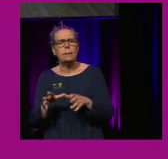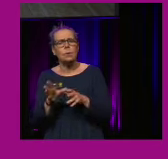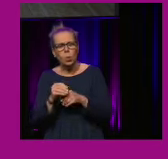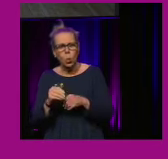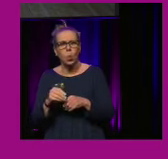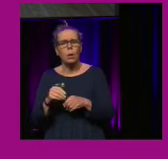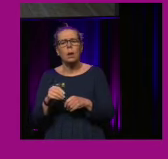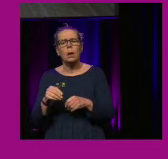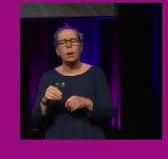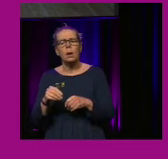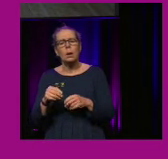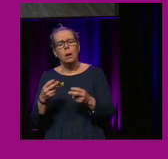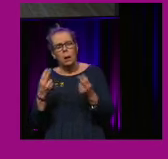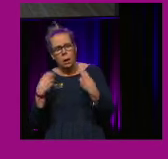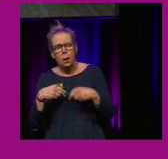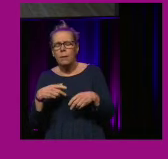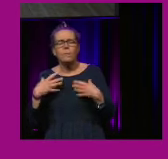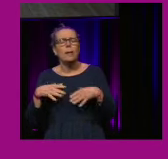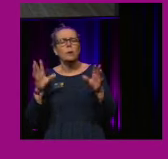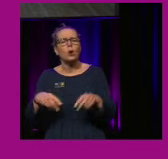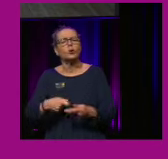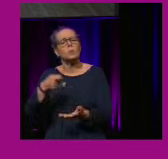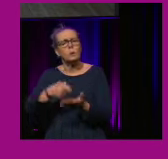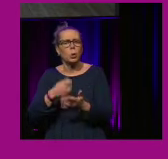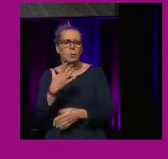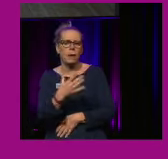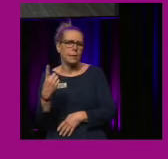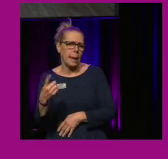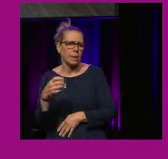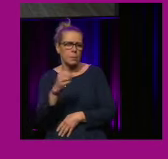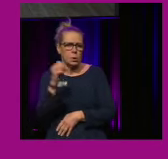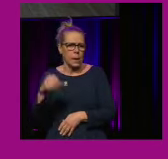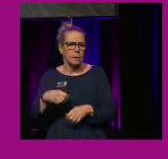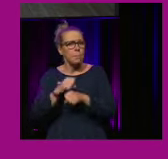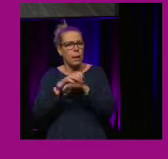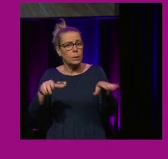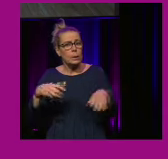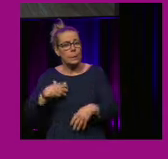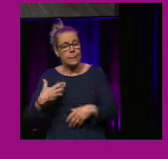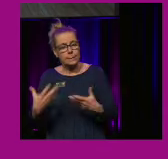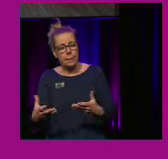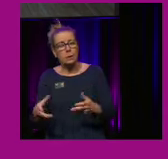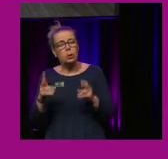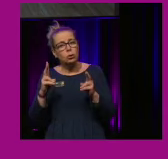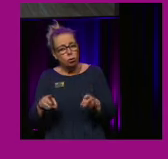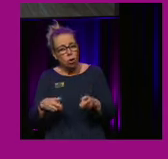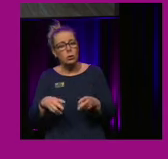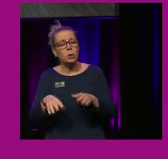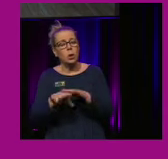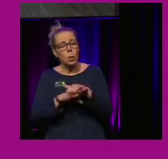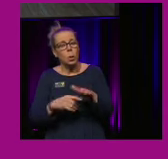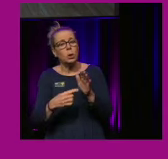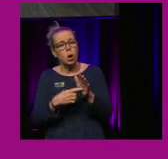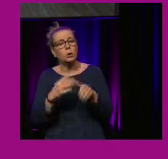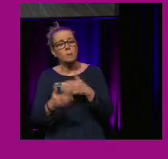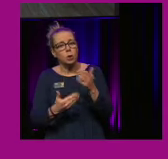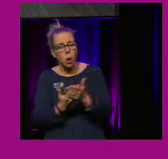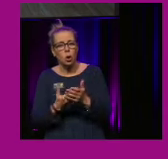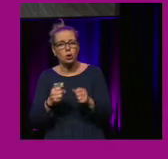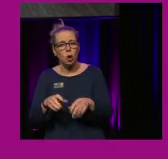sådant beslut med 51% majoritet i riksdagen. Utan man ville att ett sådant grundlagsförslag skulle ha